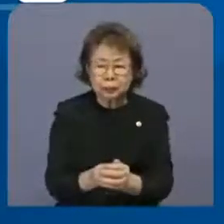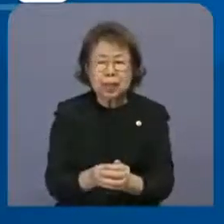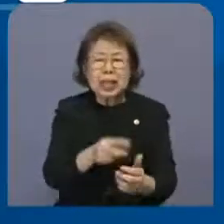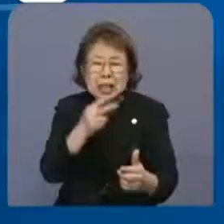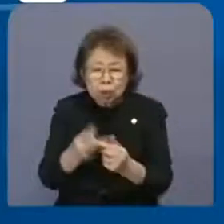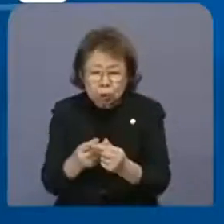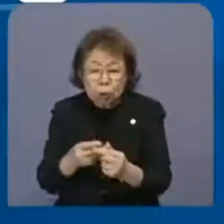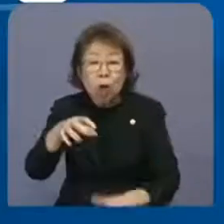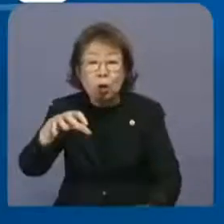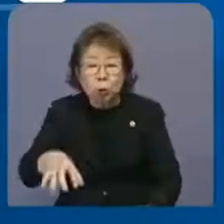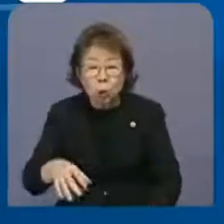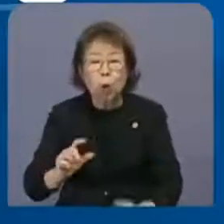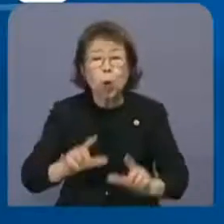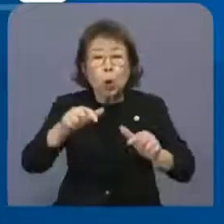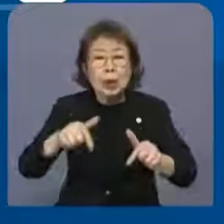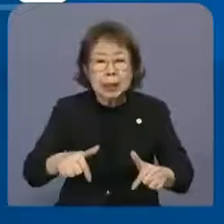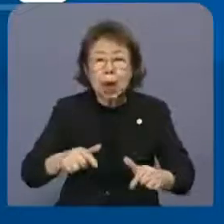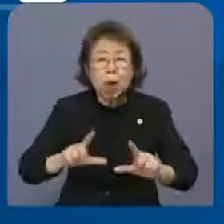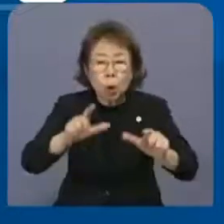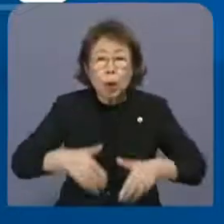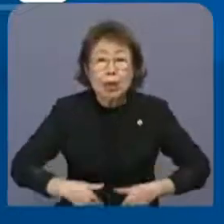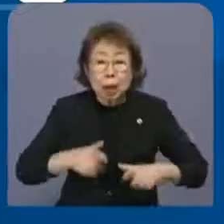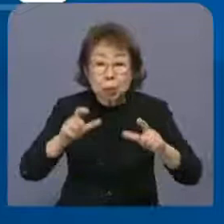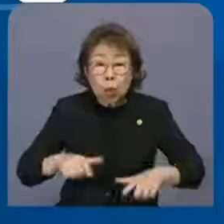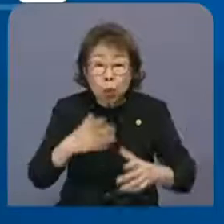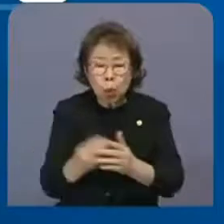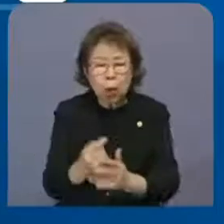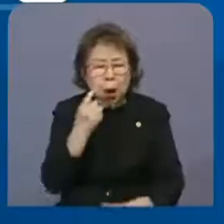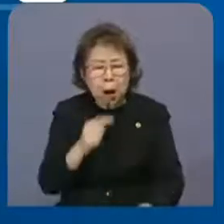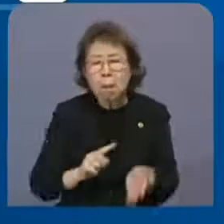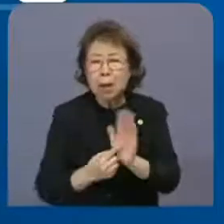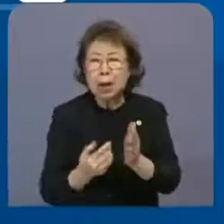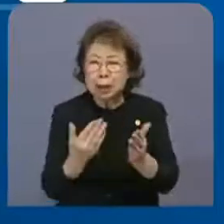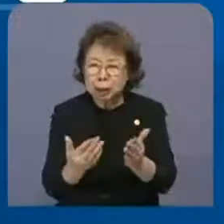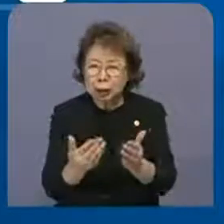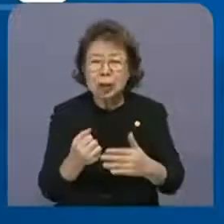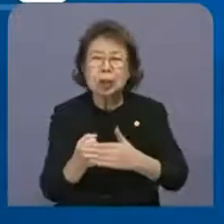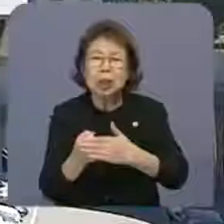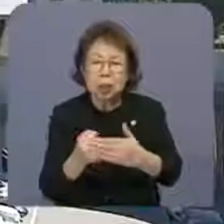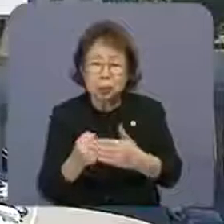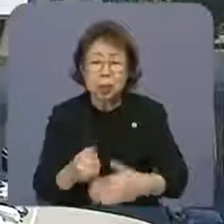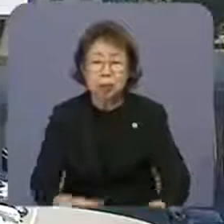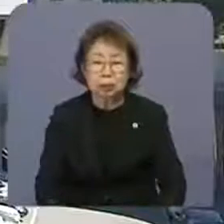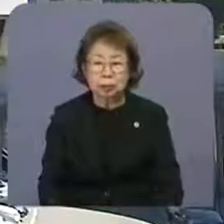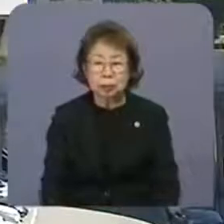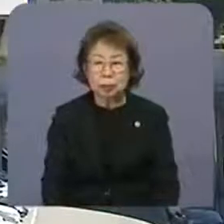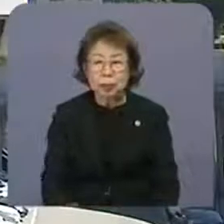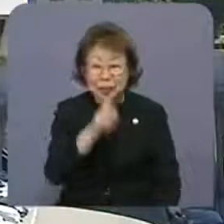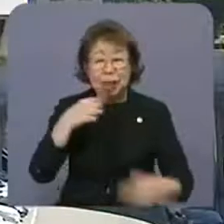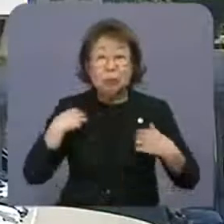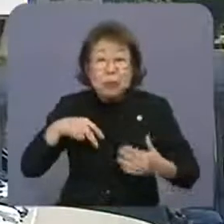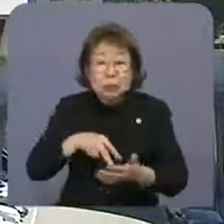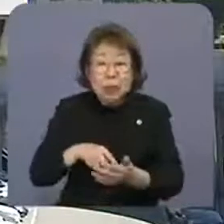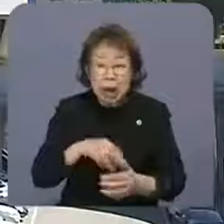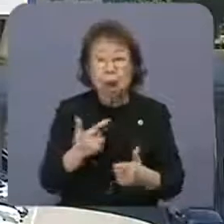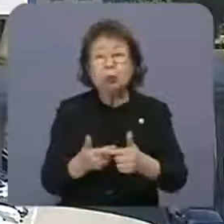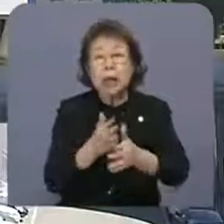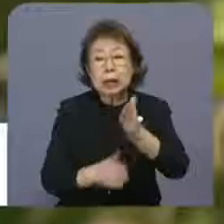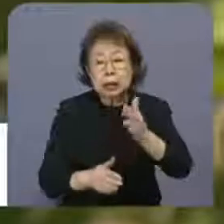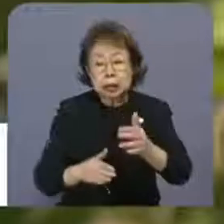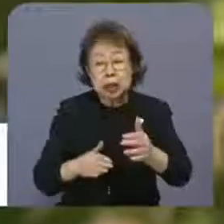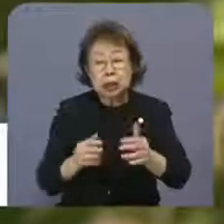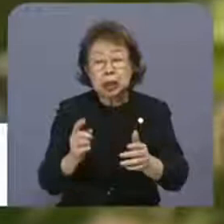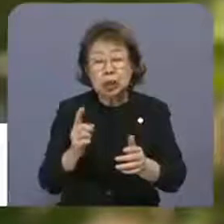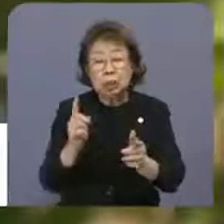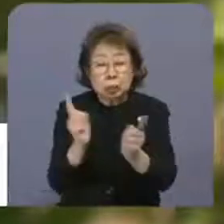후보 지인 동남권 의 과학 산업단지를 내세우고 있기 때문입니다 국토부는 최근 부산시 간부를 만나